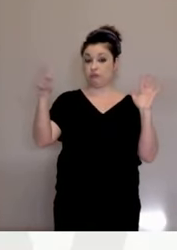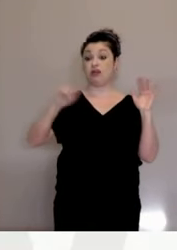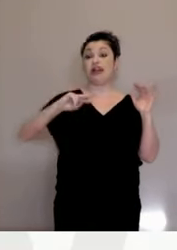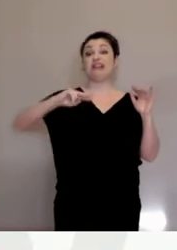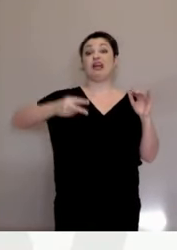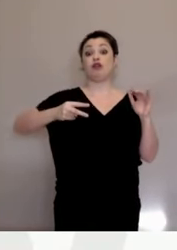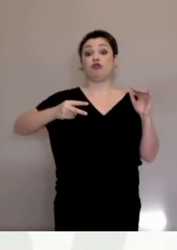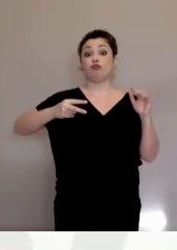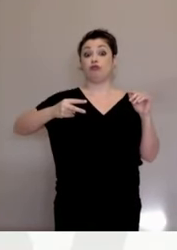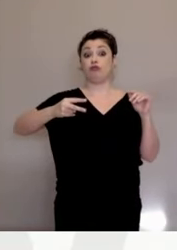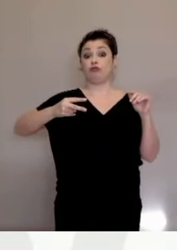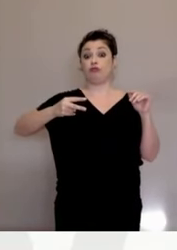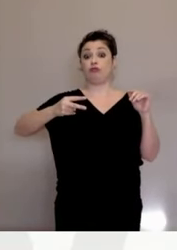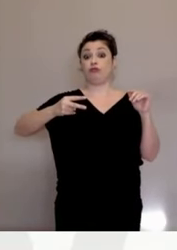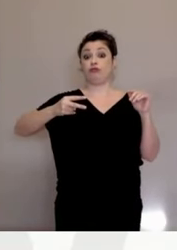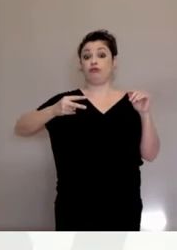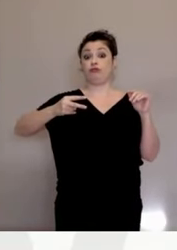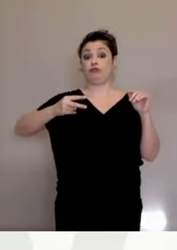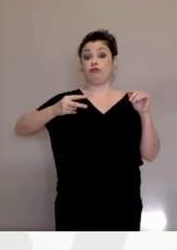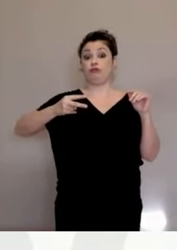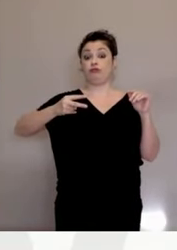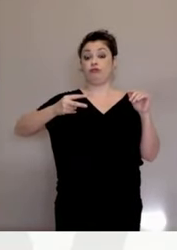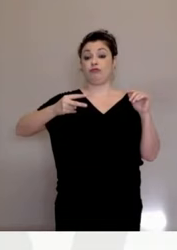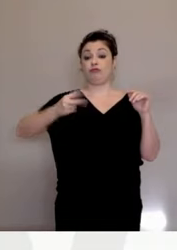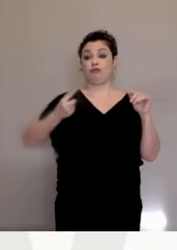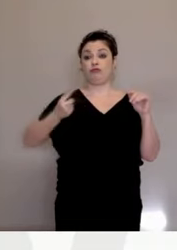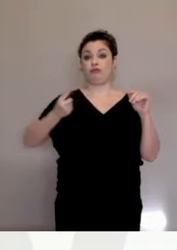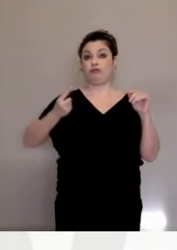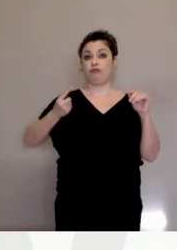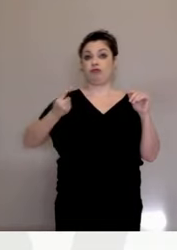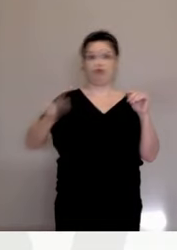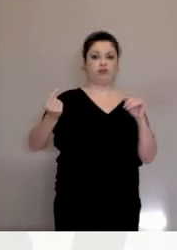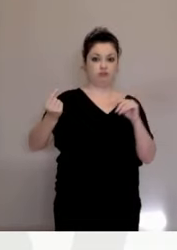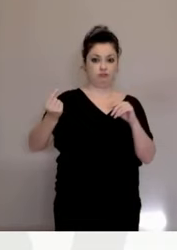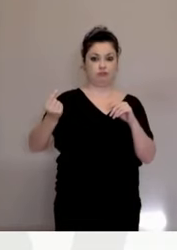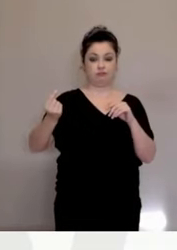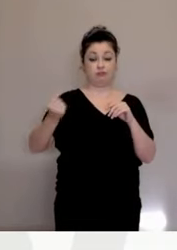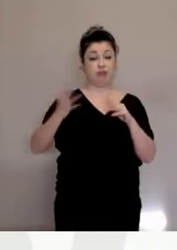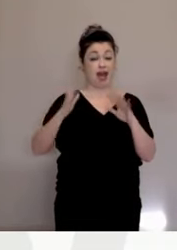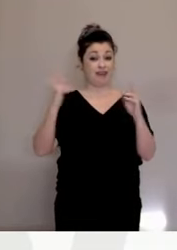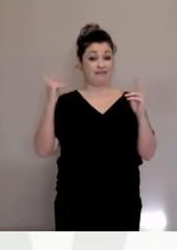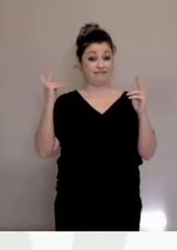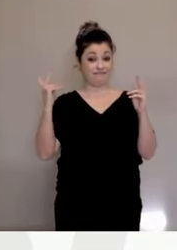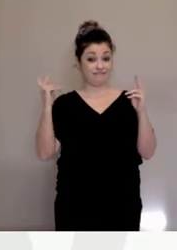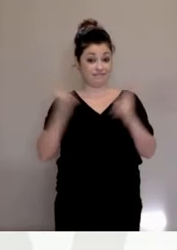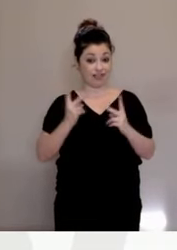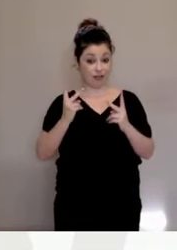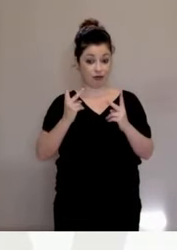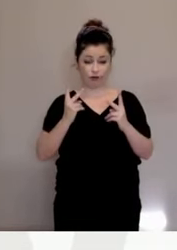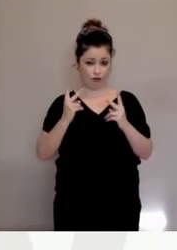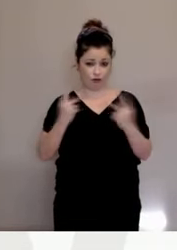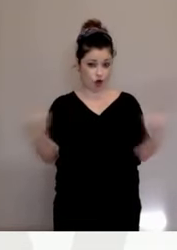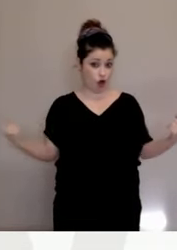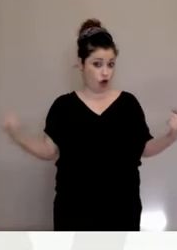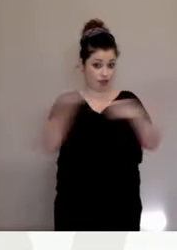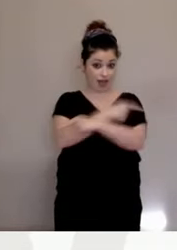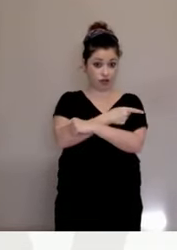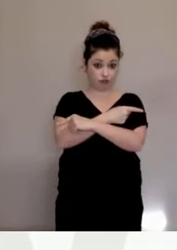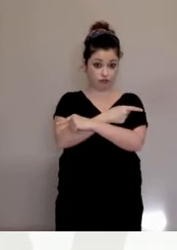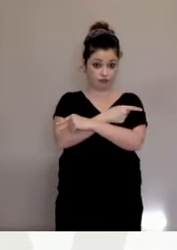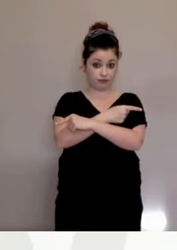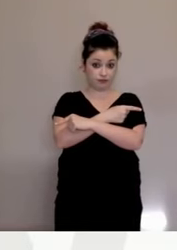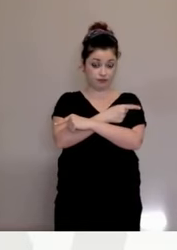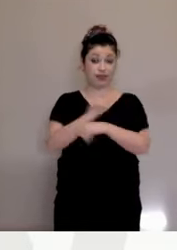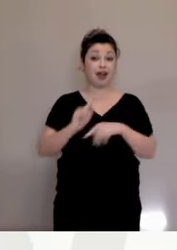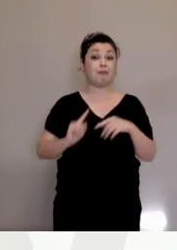Secondo siamo con. Ma in verità è tutto il contrario.